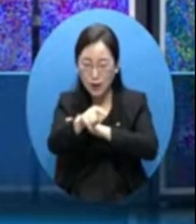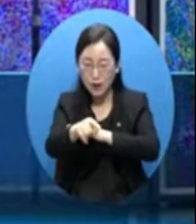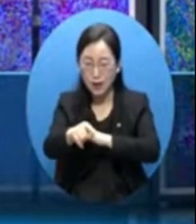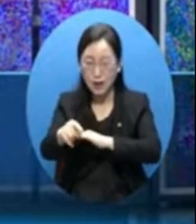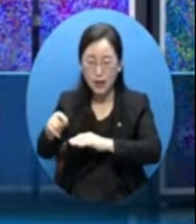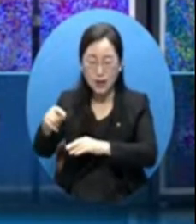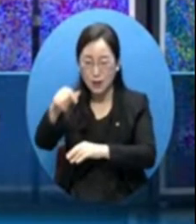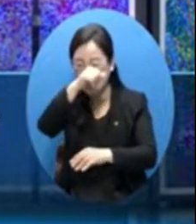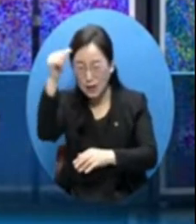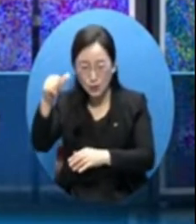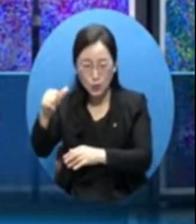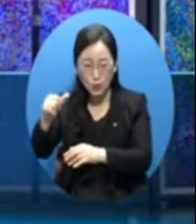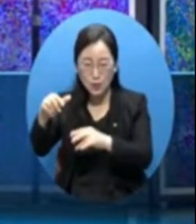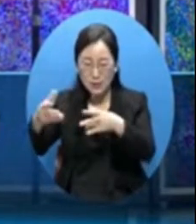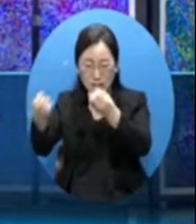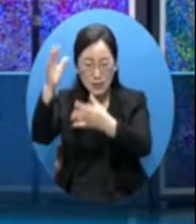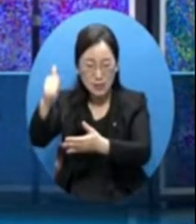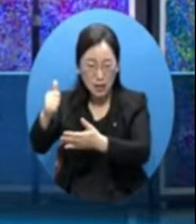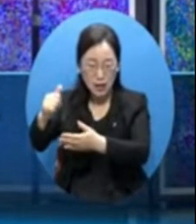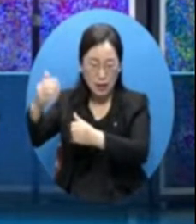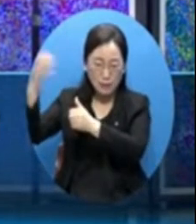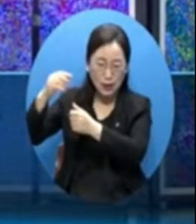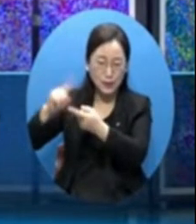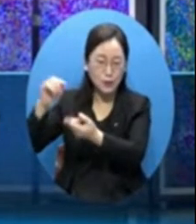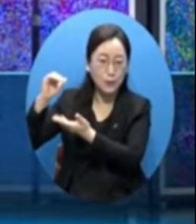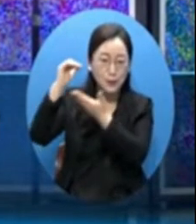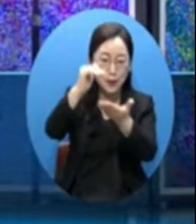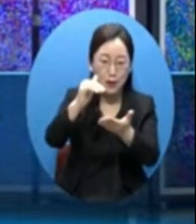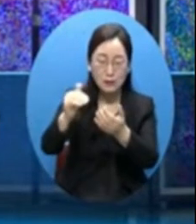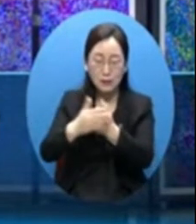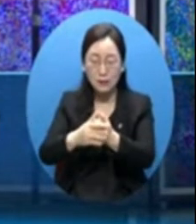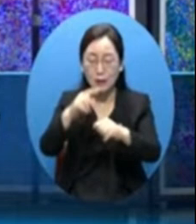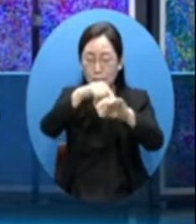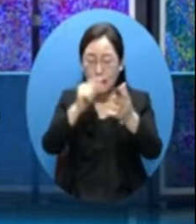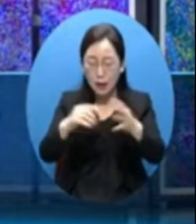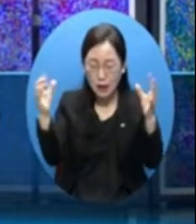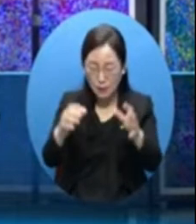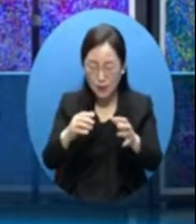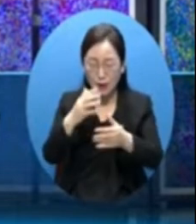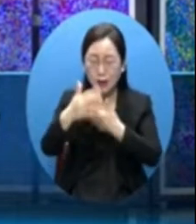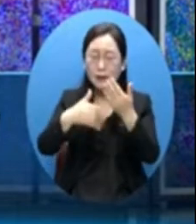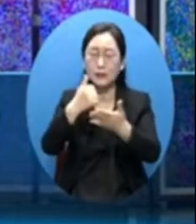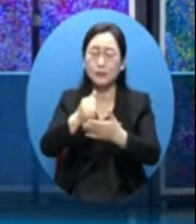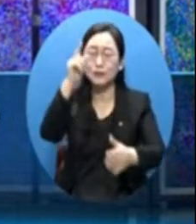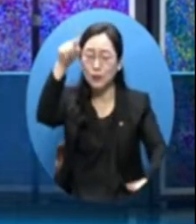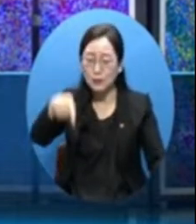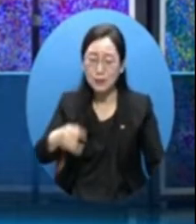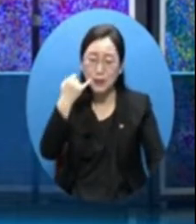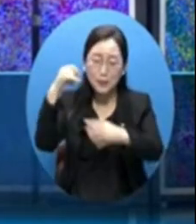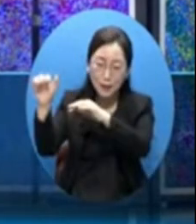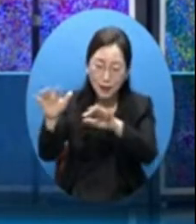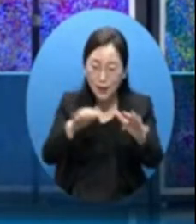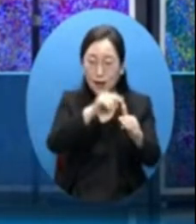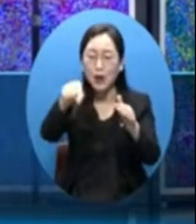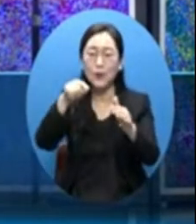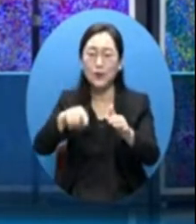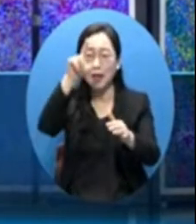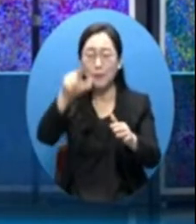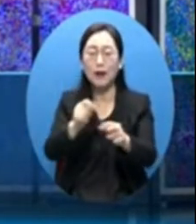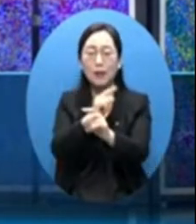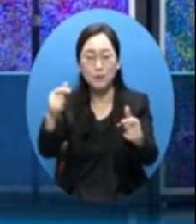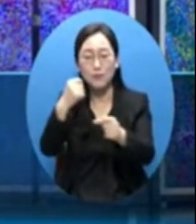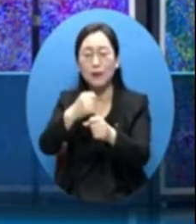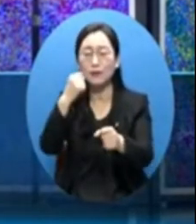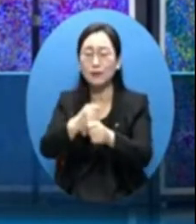알리니 그들이 듣고 한마음으로 하나님께 소리를 높여 이르되 대주제여 천지와 바다와 그 가운데 만물을